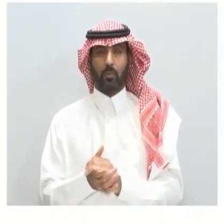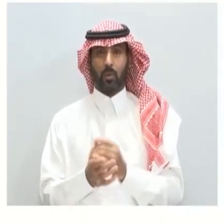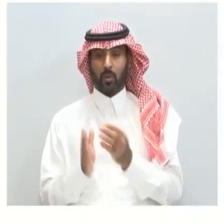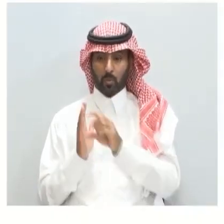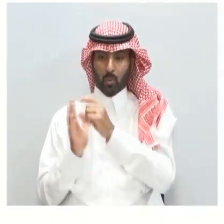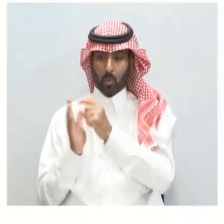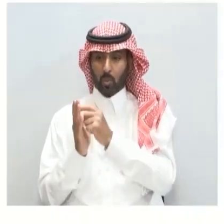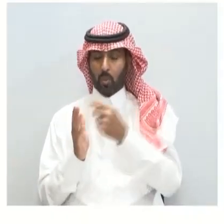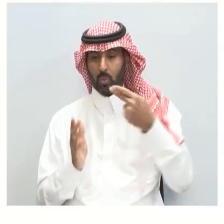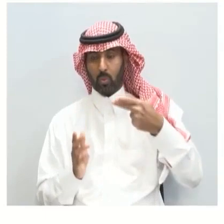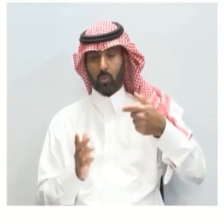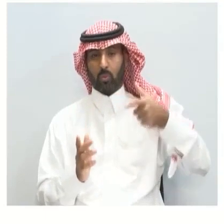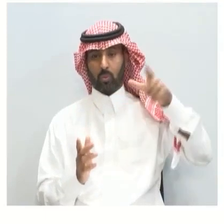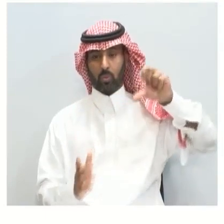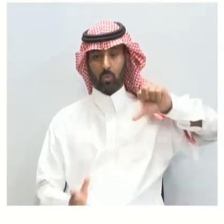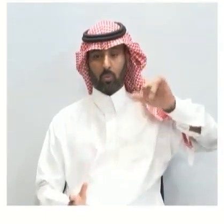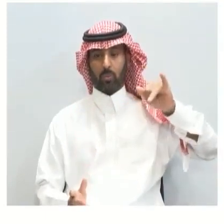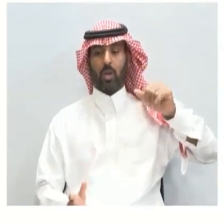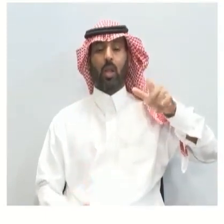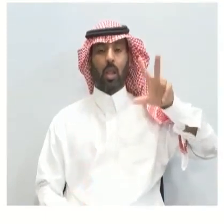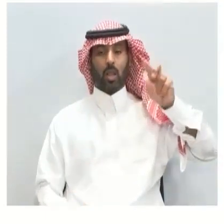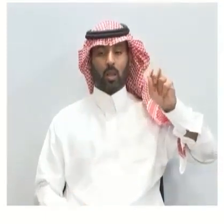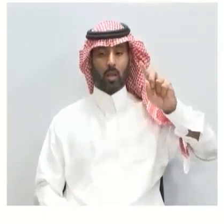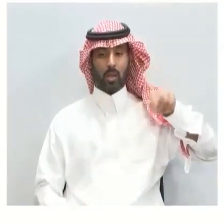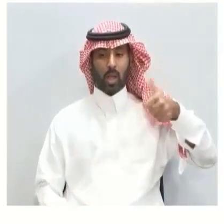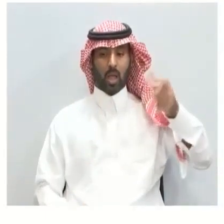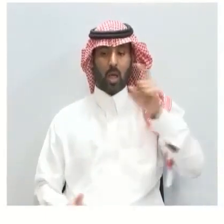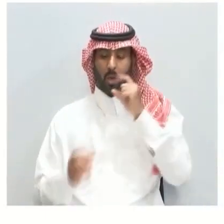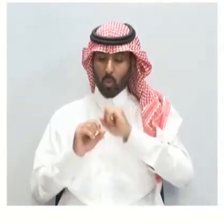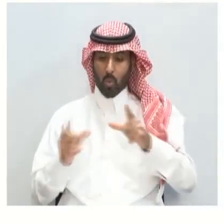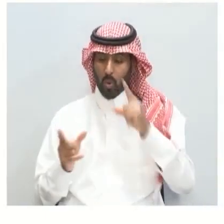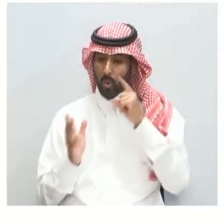علوم القران هنا ناتي الى بيان موضوعه